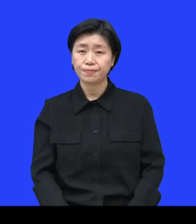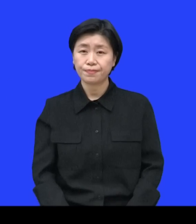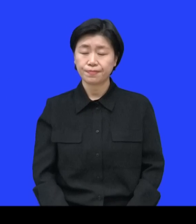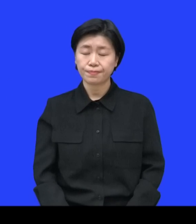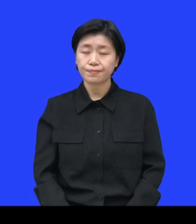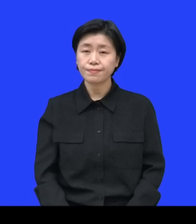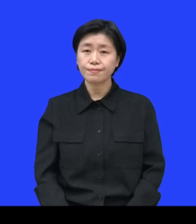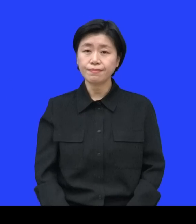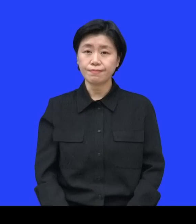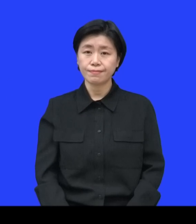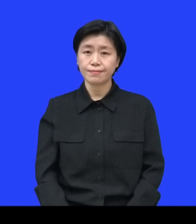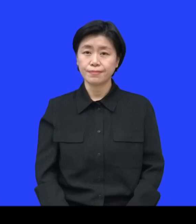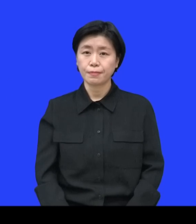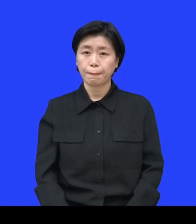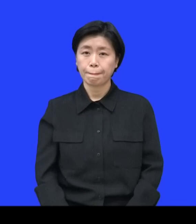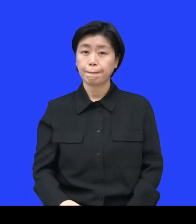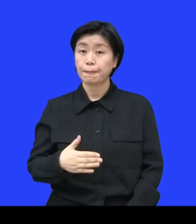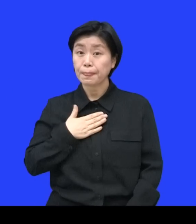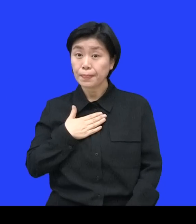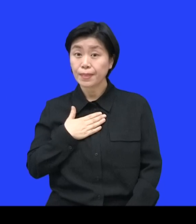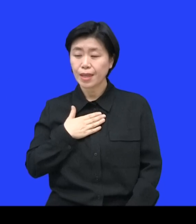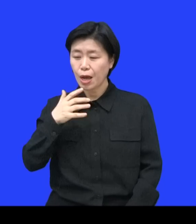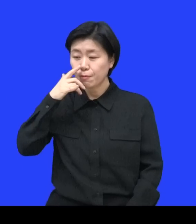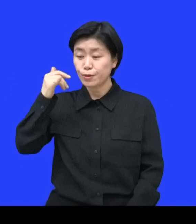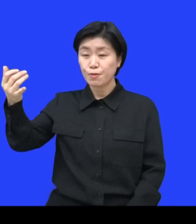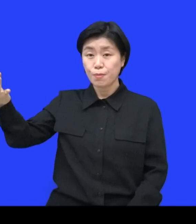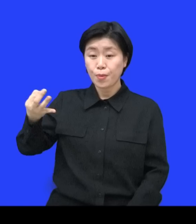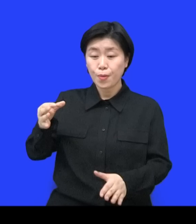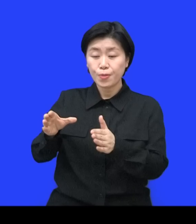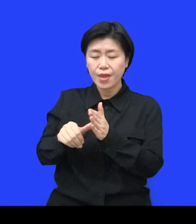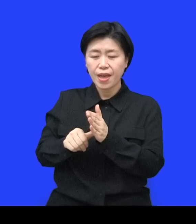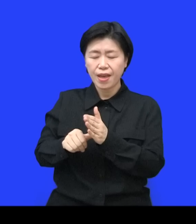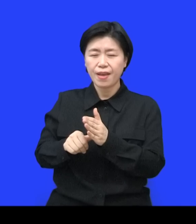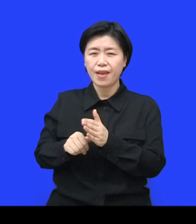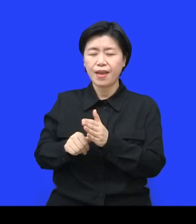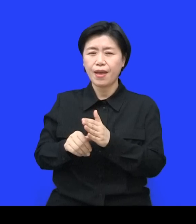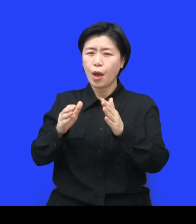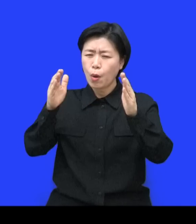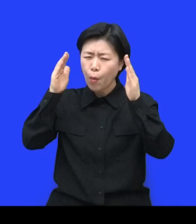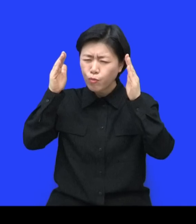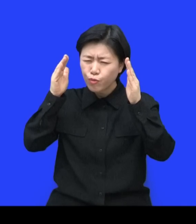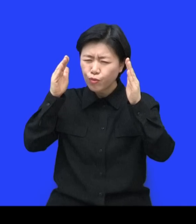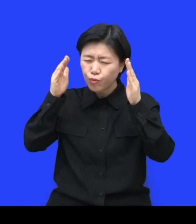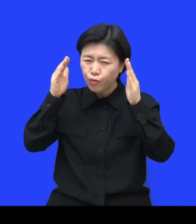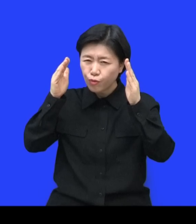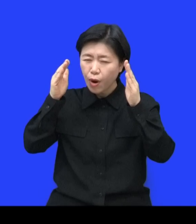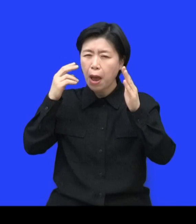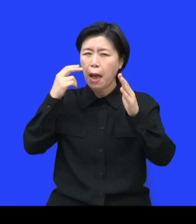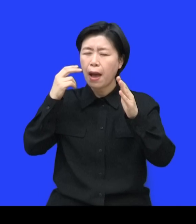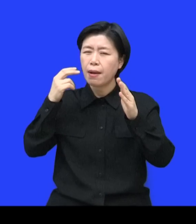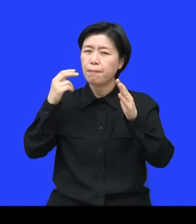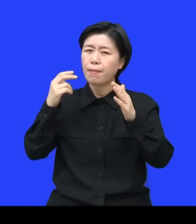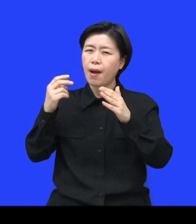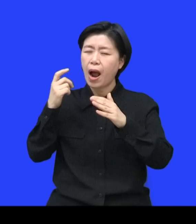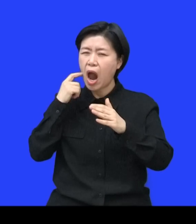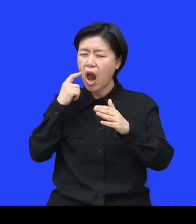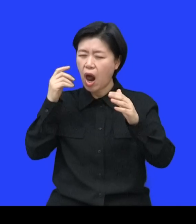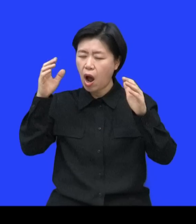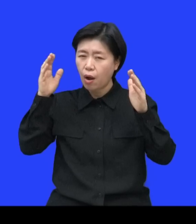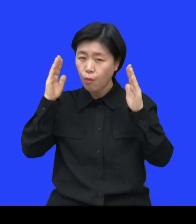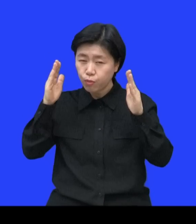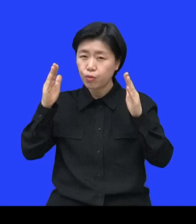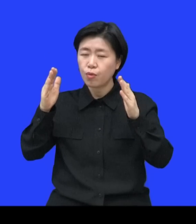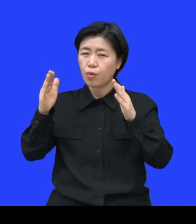내가 부모님 앞에서는 좀 공부하는 척을 해야 되잖아요. 예. 그러다 보니까 좋은 도구가 생각난 거예요. 그게 여러